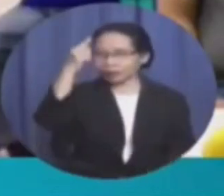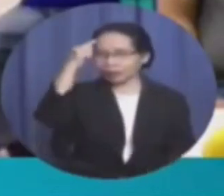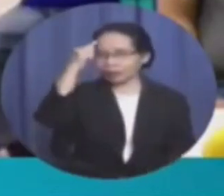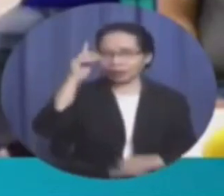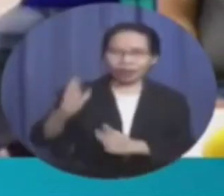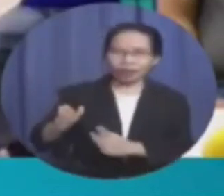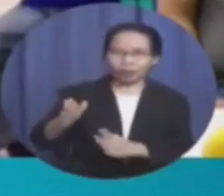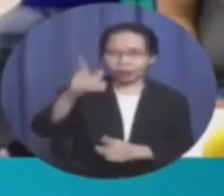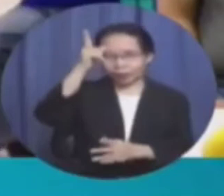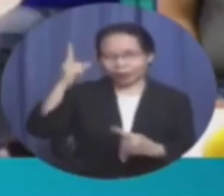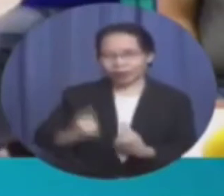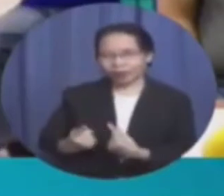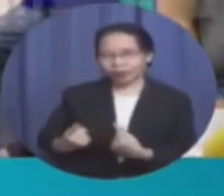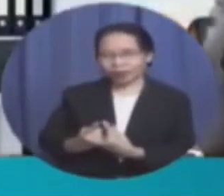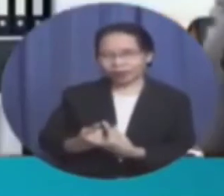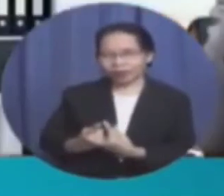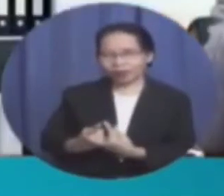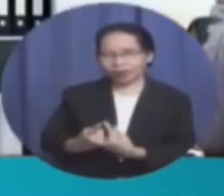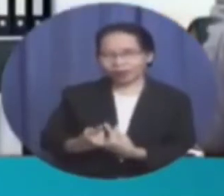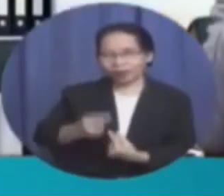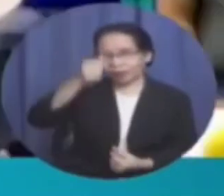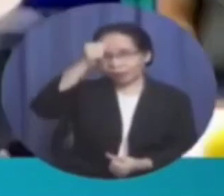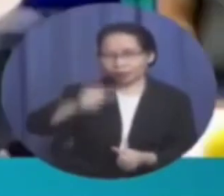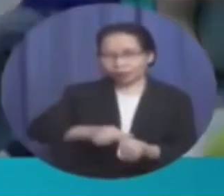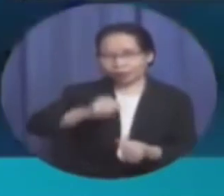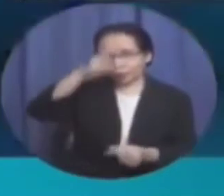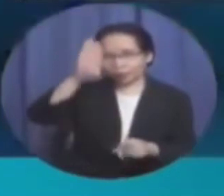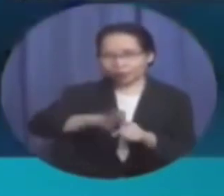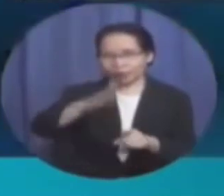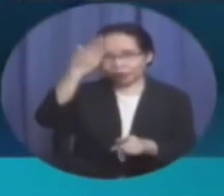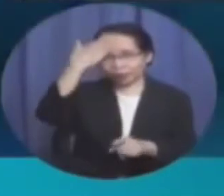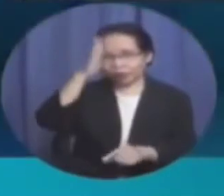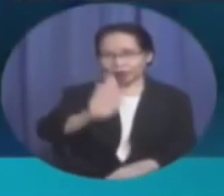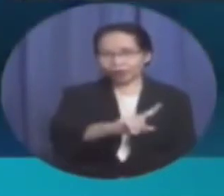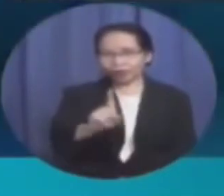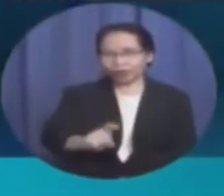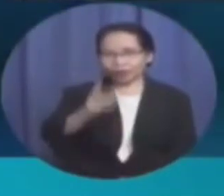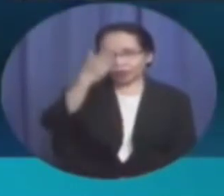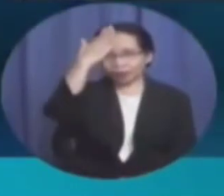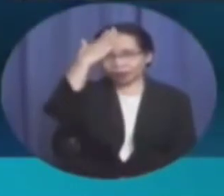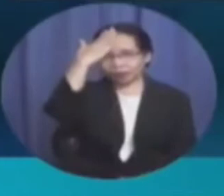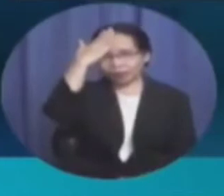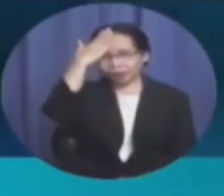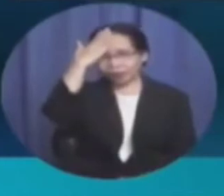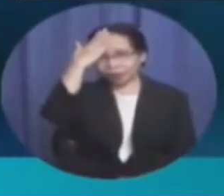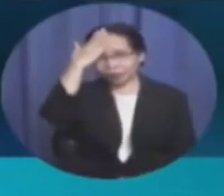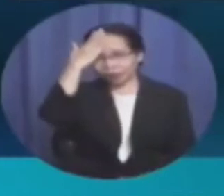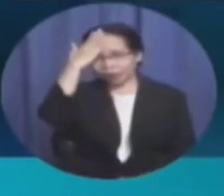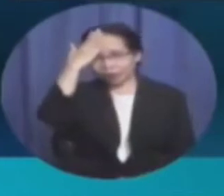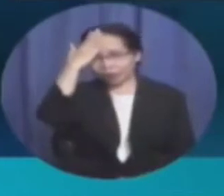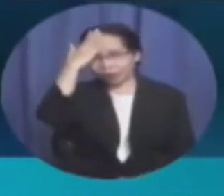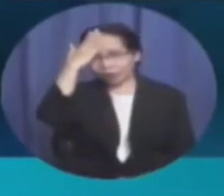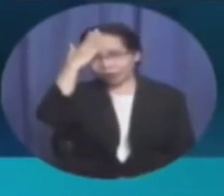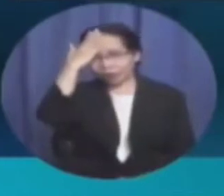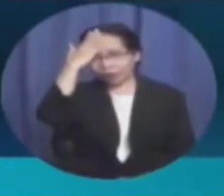na iwan ng kasalanan. Tandaan mo kapatid, alam ko yung tanong mo, ang gusto mong malaman yung pinakamabigat na